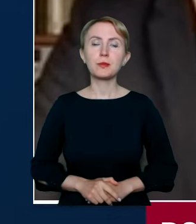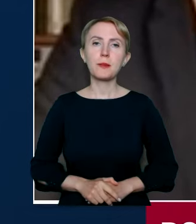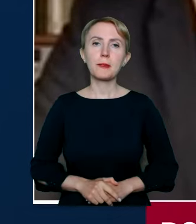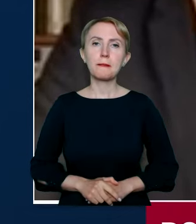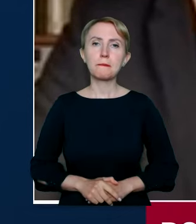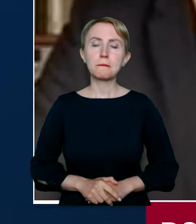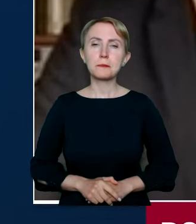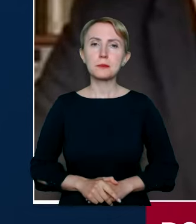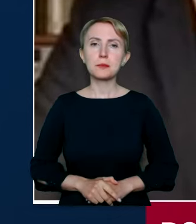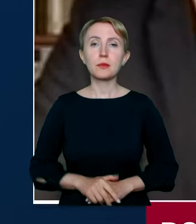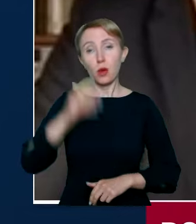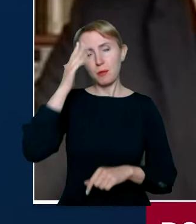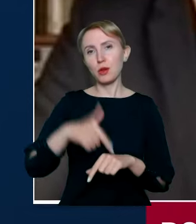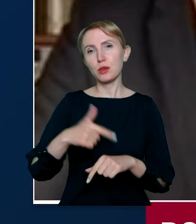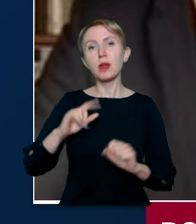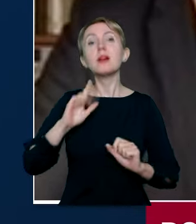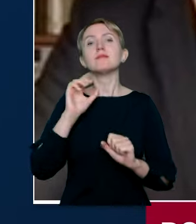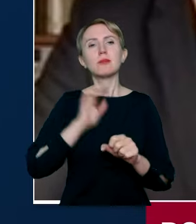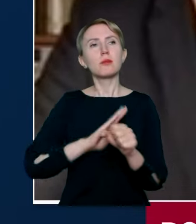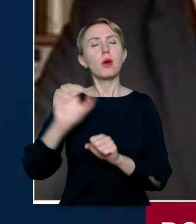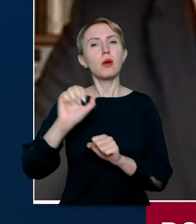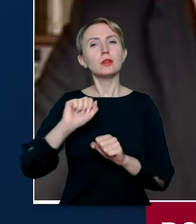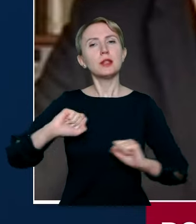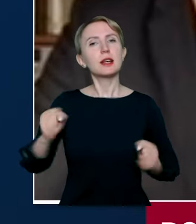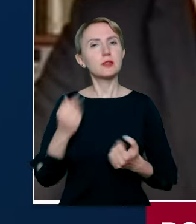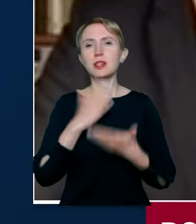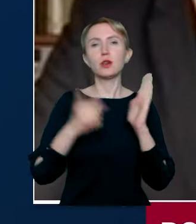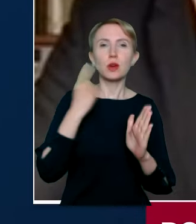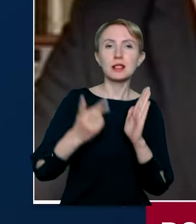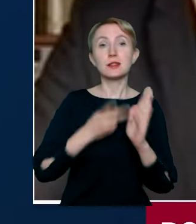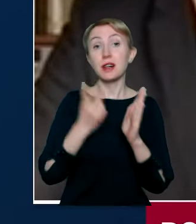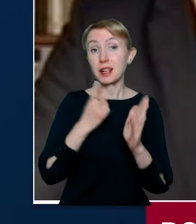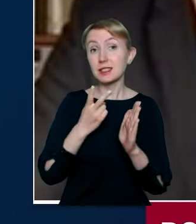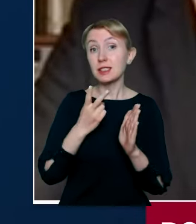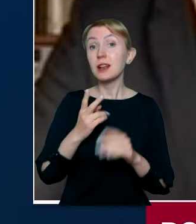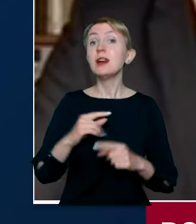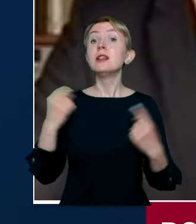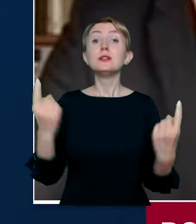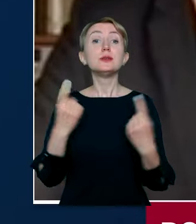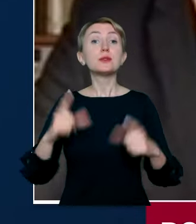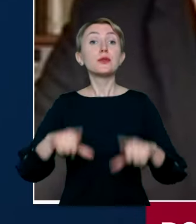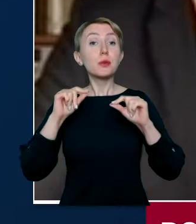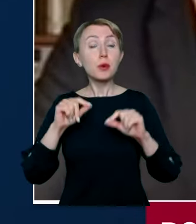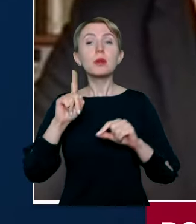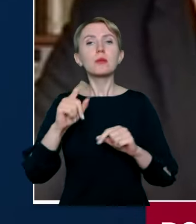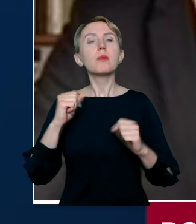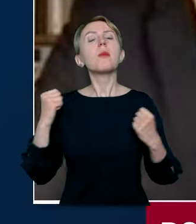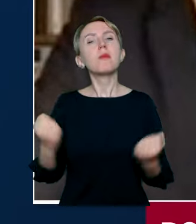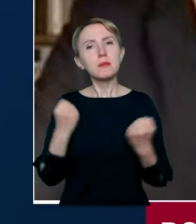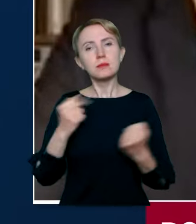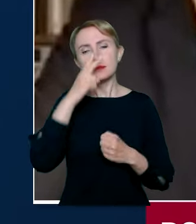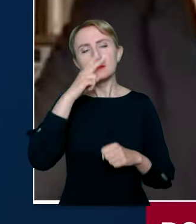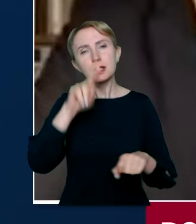To apel ode mnie. Bądźmy aktywni nie tylko raz, czy tam dwa razy w drugiej turze, przypadkiem przy urnach wyborczych. Bądźmy, patrzmy na